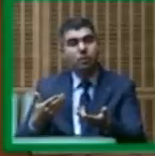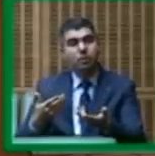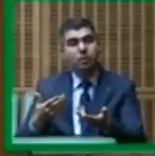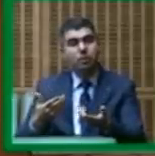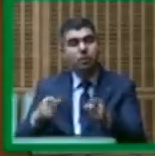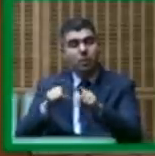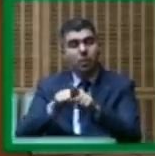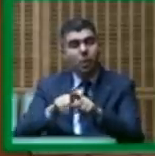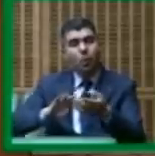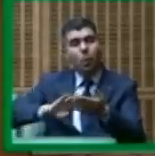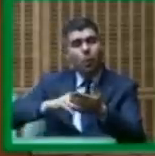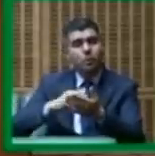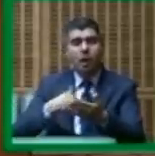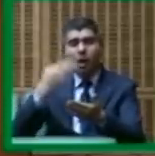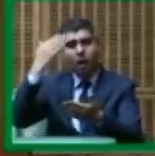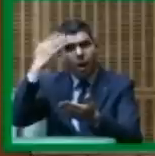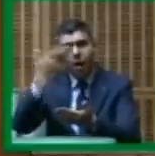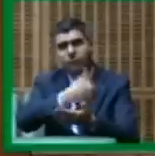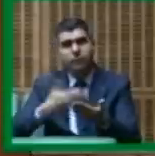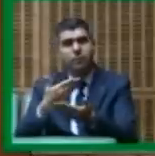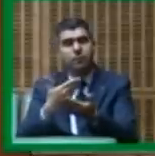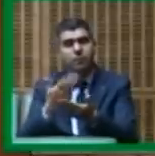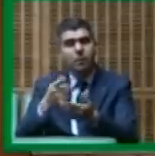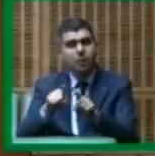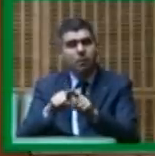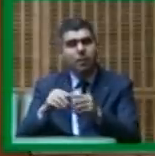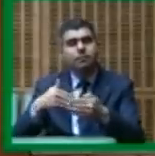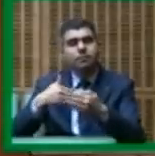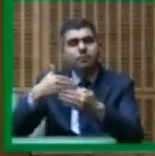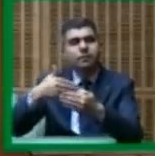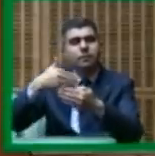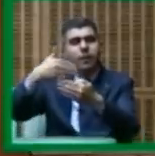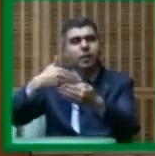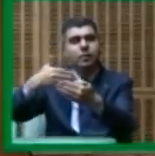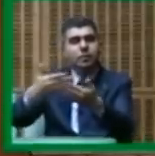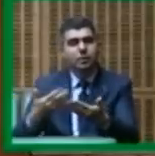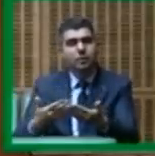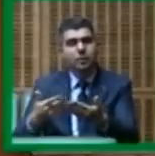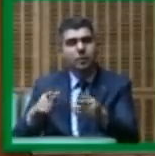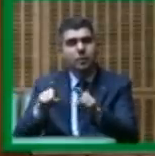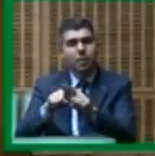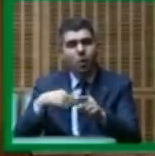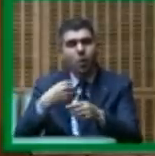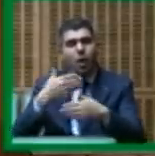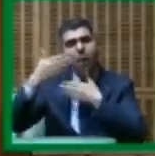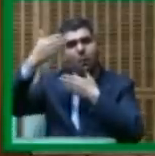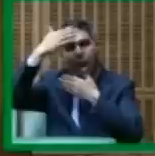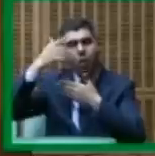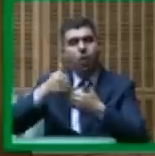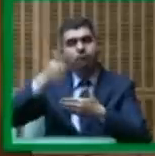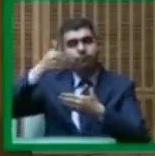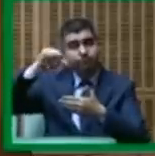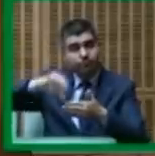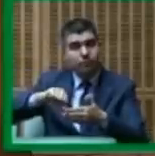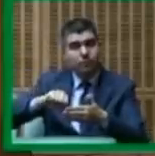وكانت عندها عواقب بقينا كنجرجروها، واش المغرب النافع والمغرب الغير النافع انا اللي